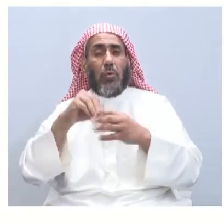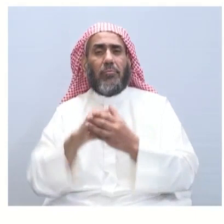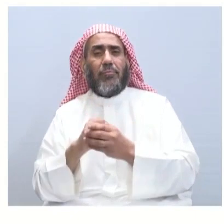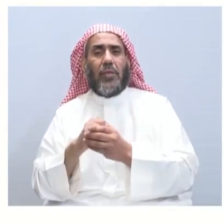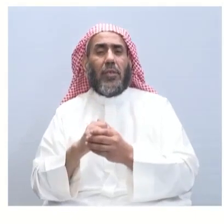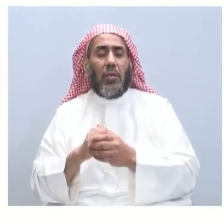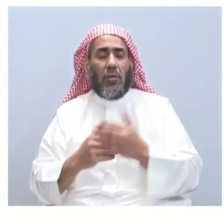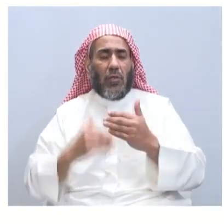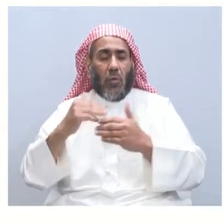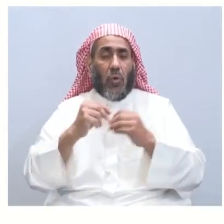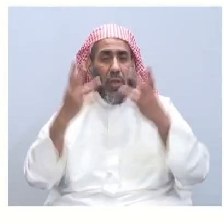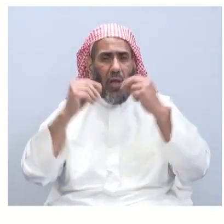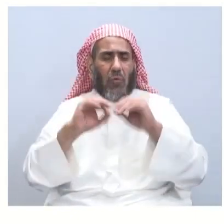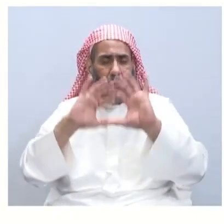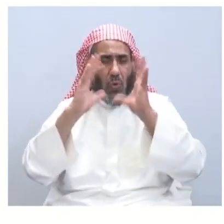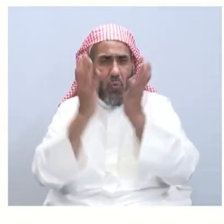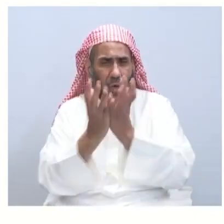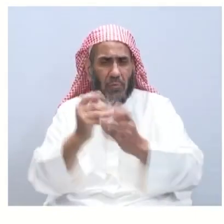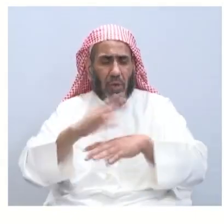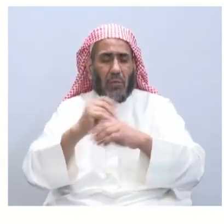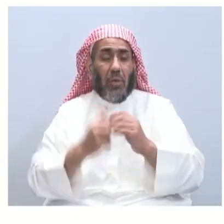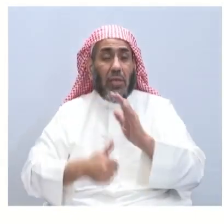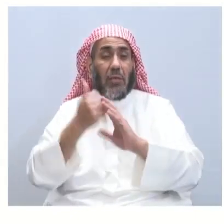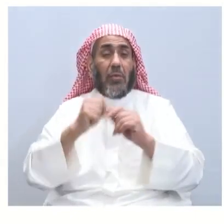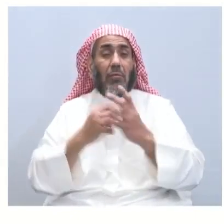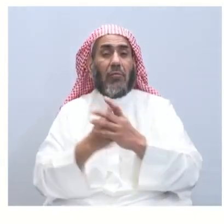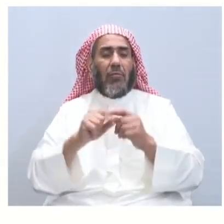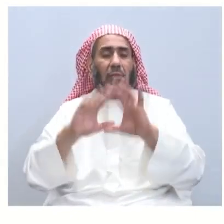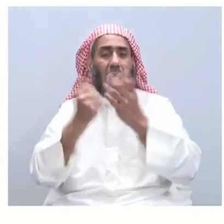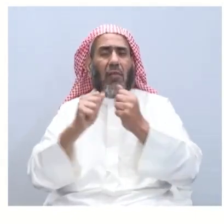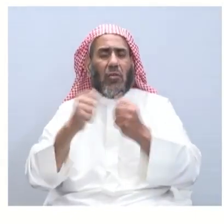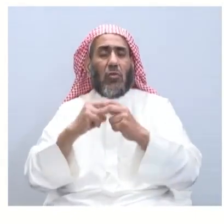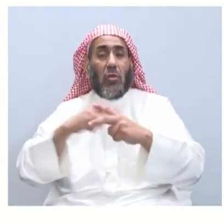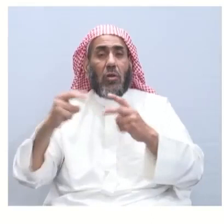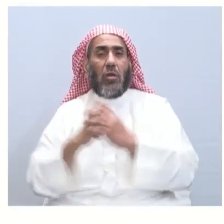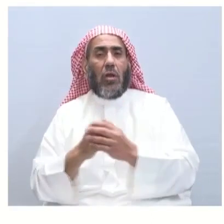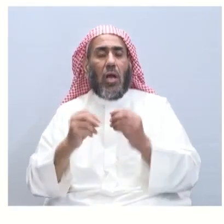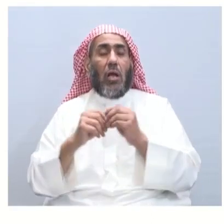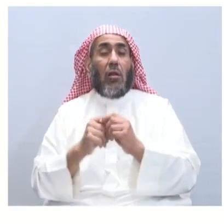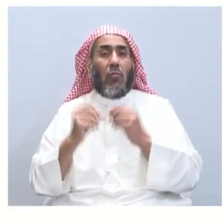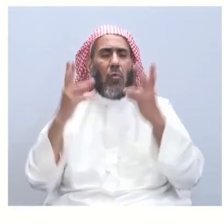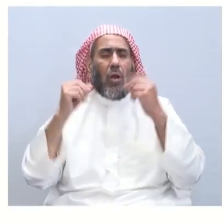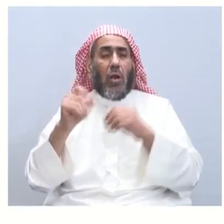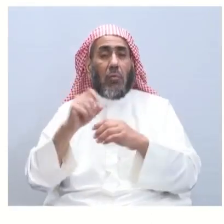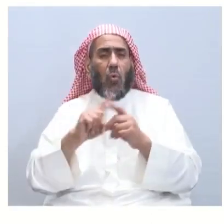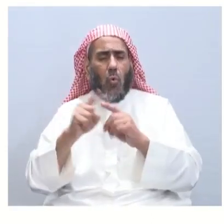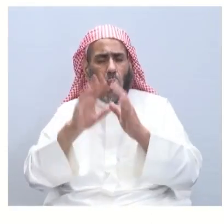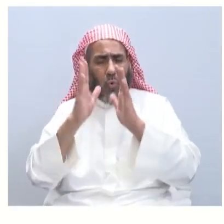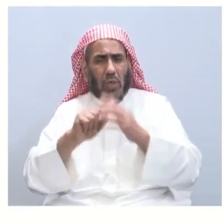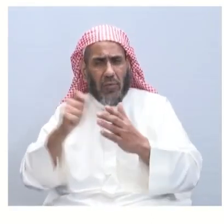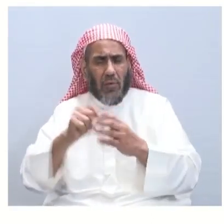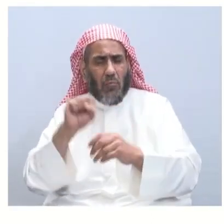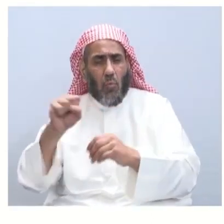كان في في تطور الثقافه وتطور الادب اسهمت ملاحق الثقافيه بالصحافه السعوديه في تنوع وثراء الحركه الادبيه كان في كل صحيفه